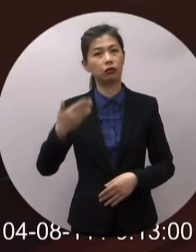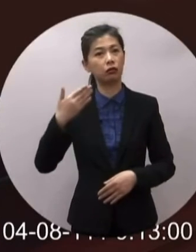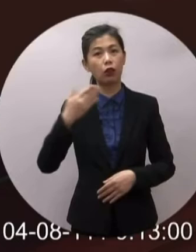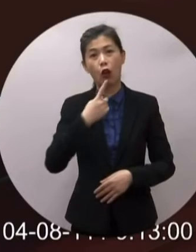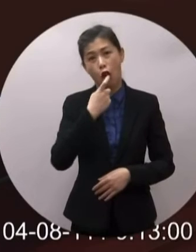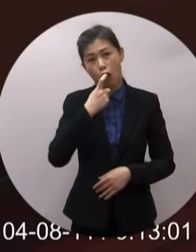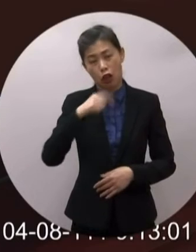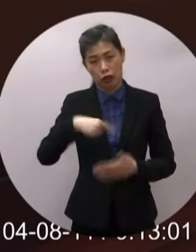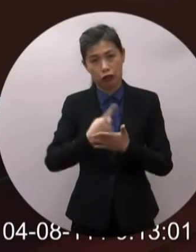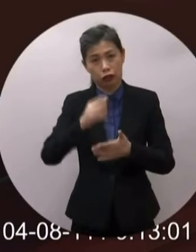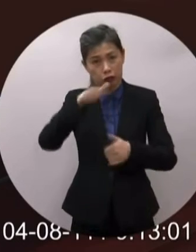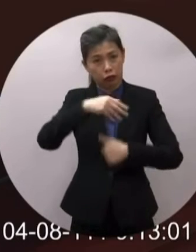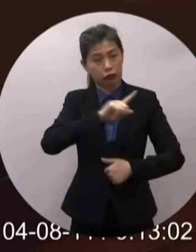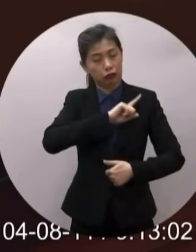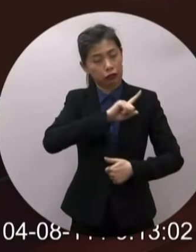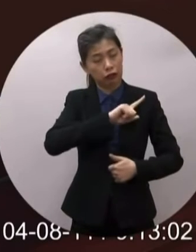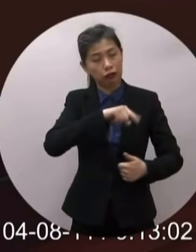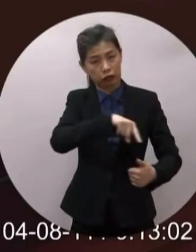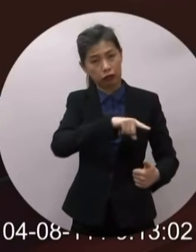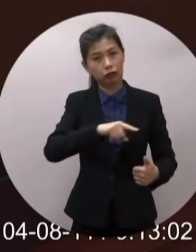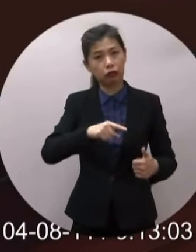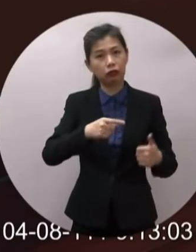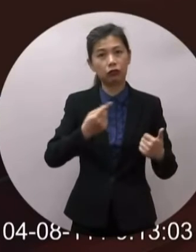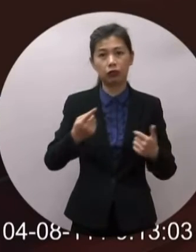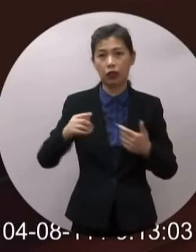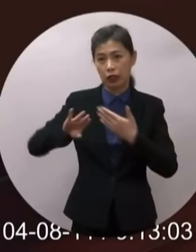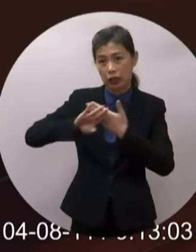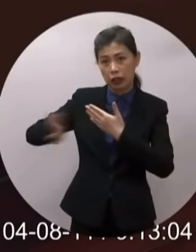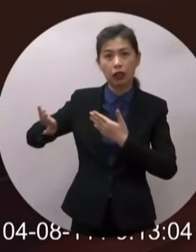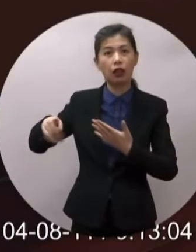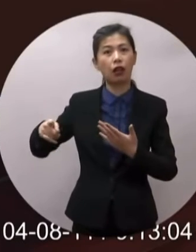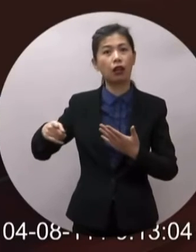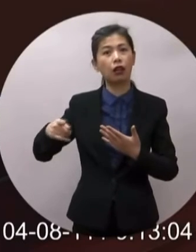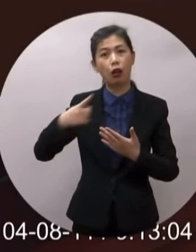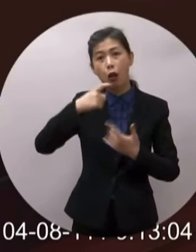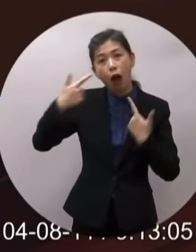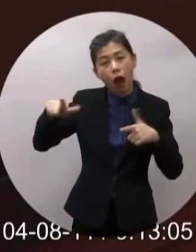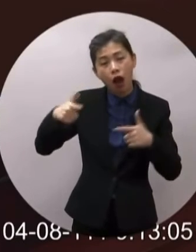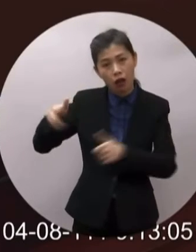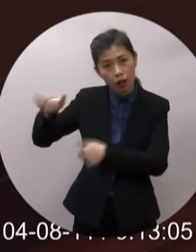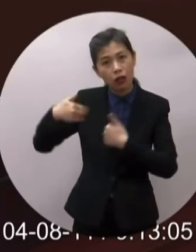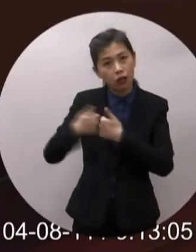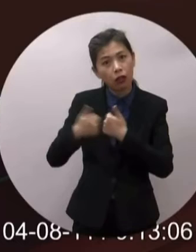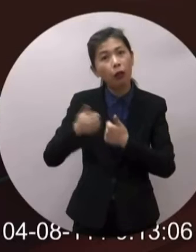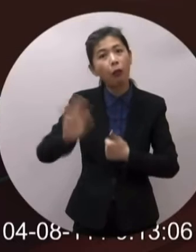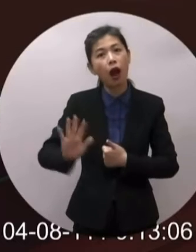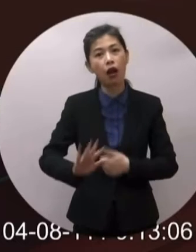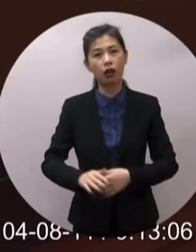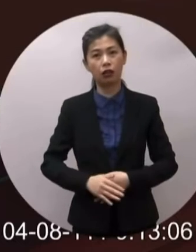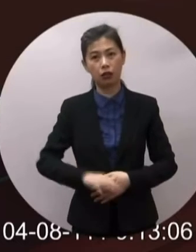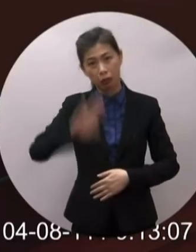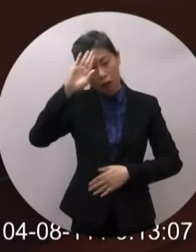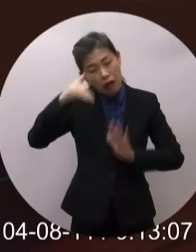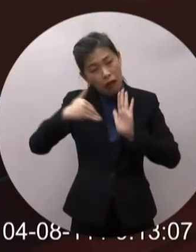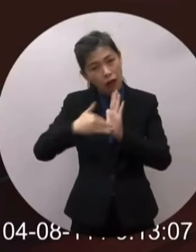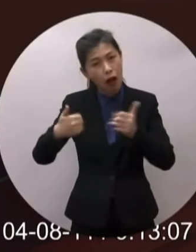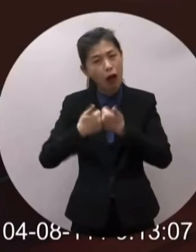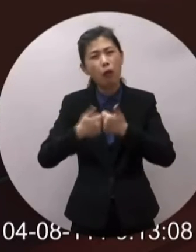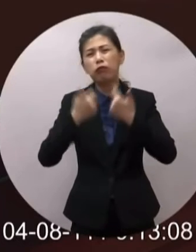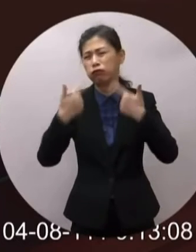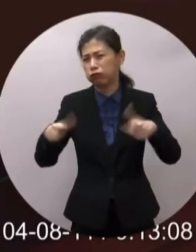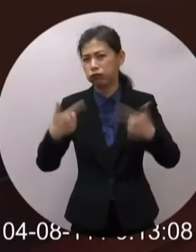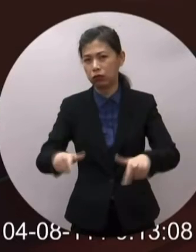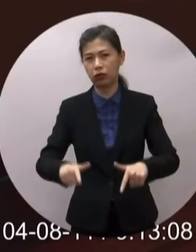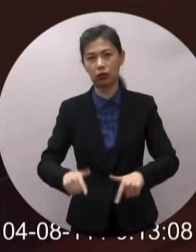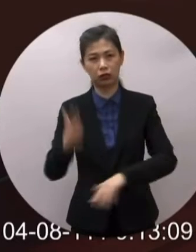人开会，排除非绿营的市长，这是哪门子的专业防疫啊？根本就是选战优先的政